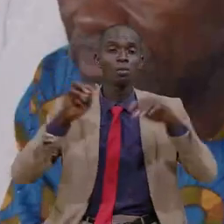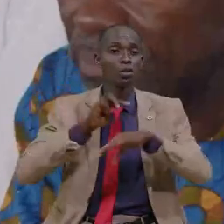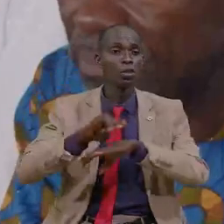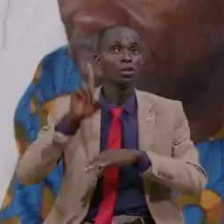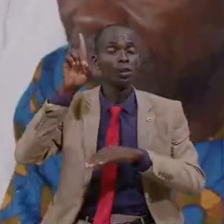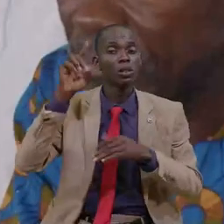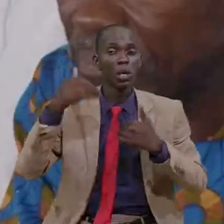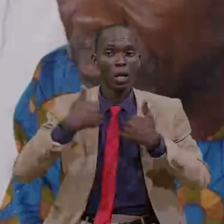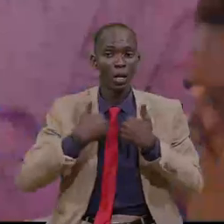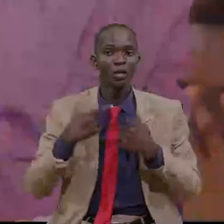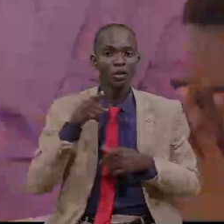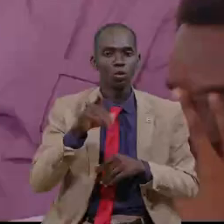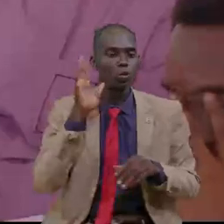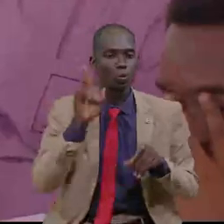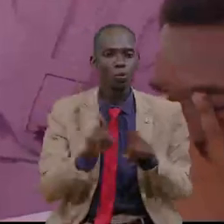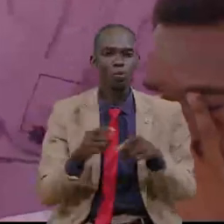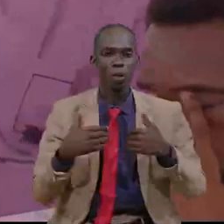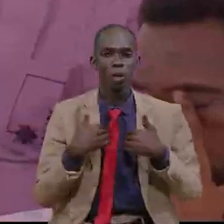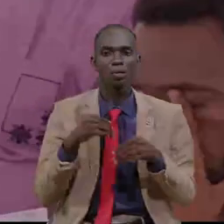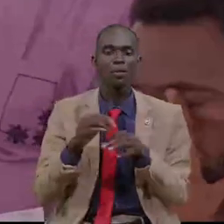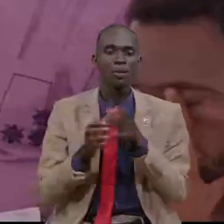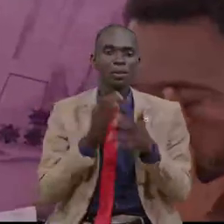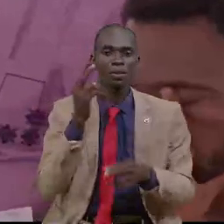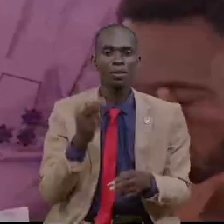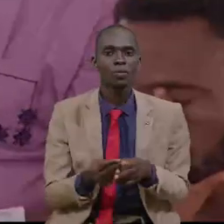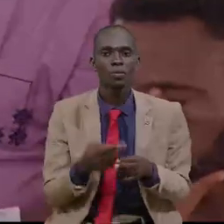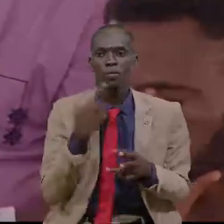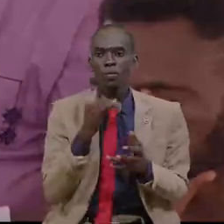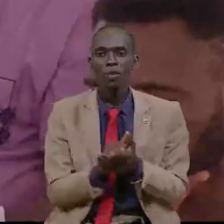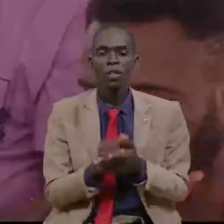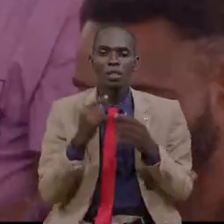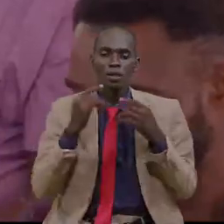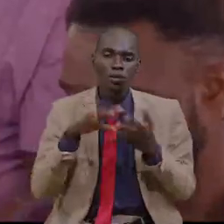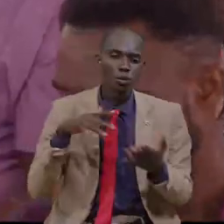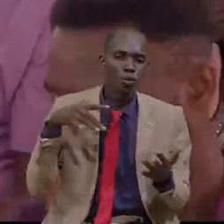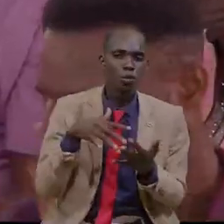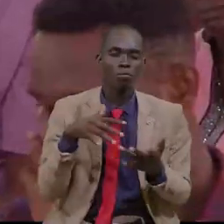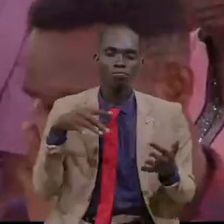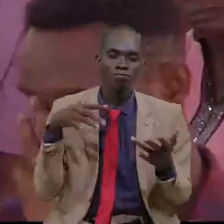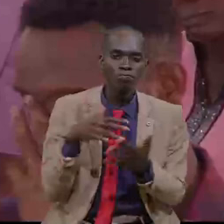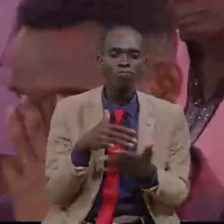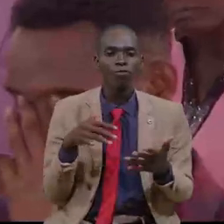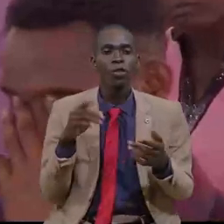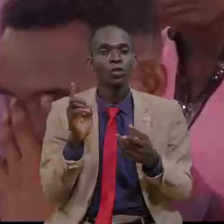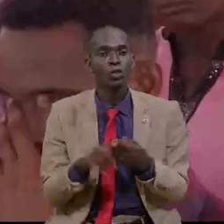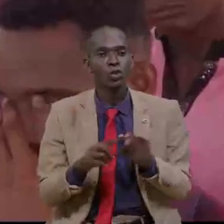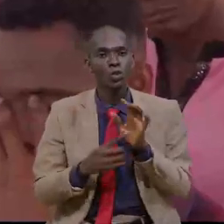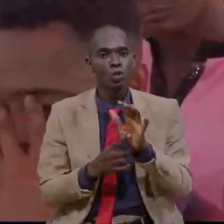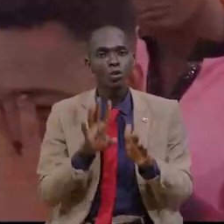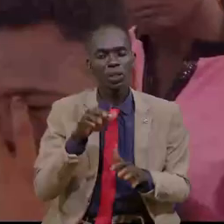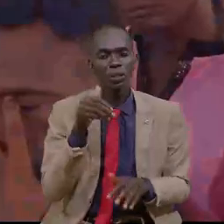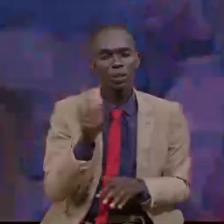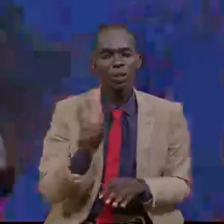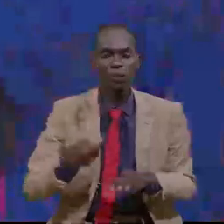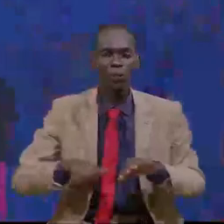avait, que tu puisses l'avoir au nom de Jésus. Il dit, étudie, efforce-toi de te présenter